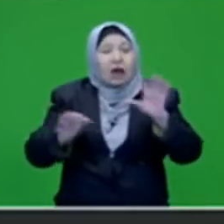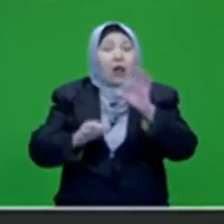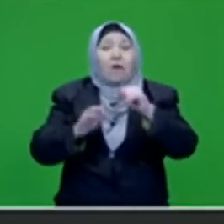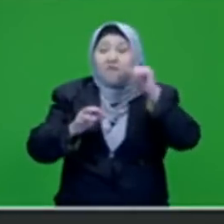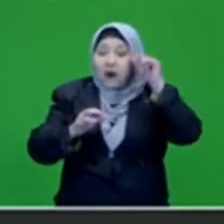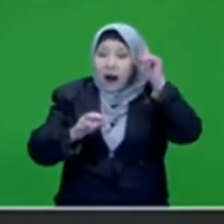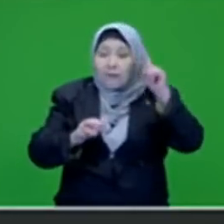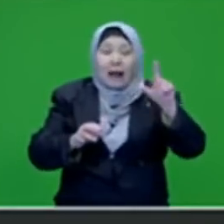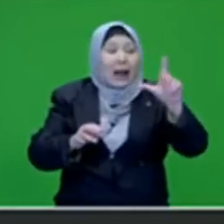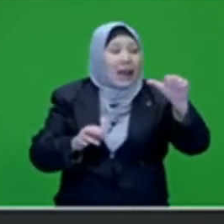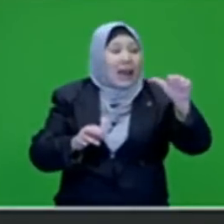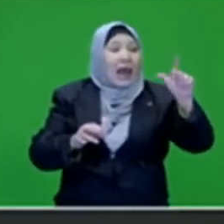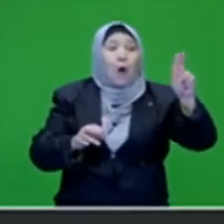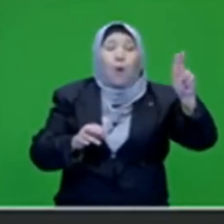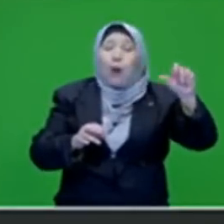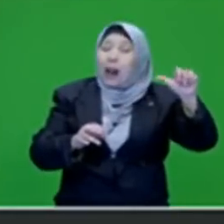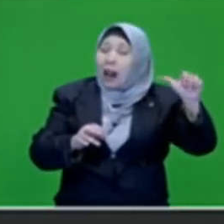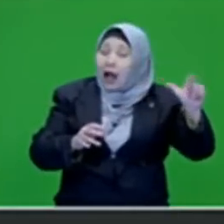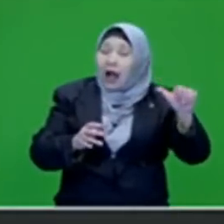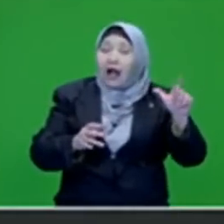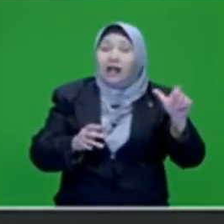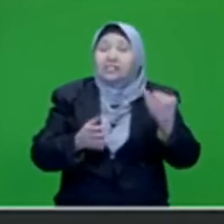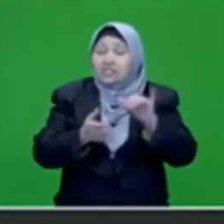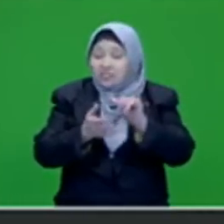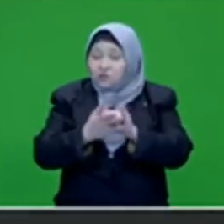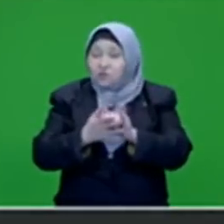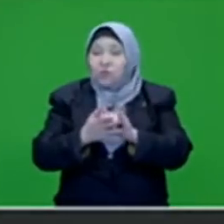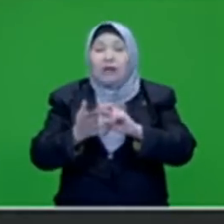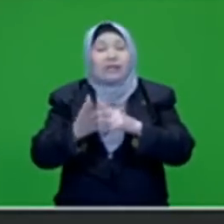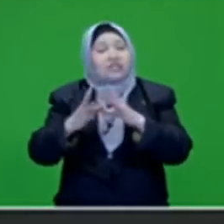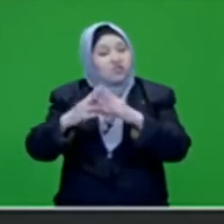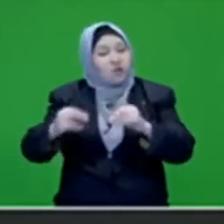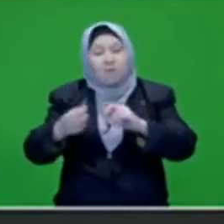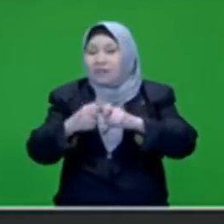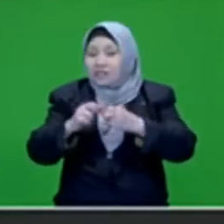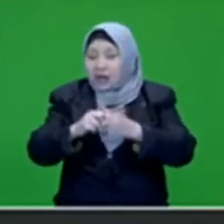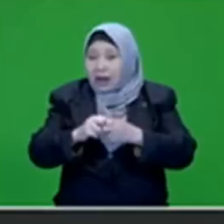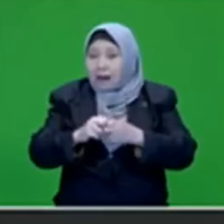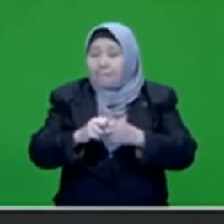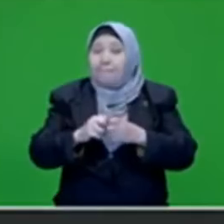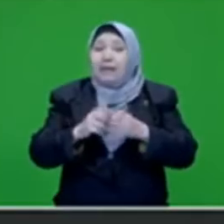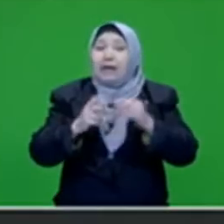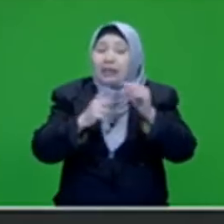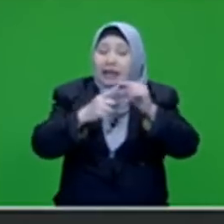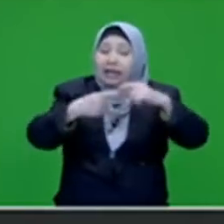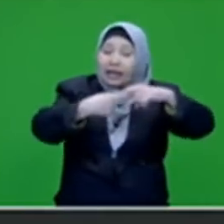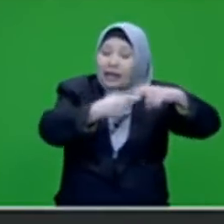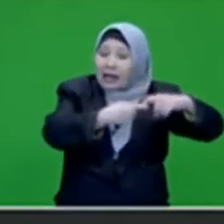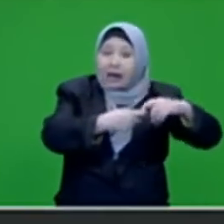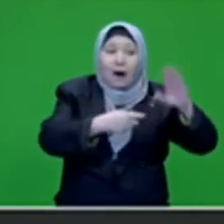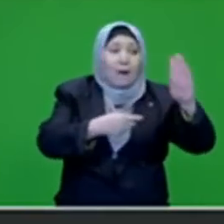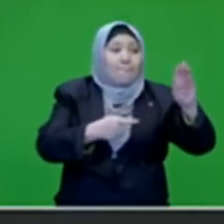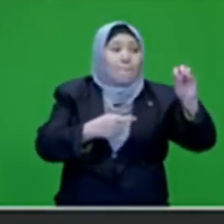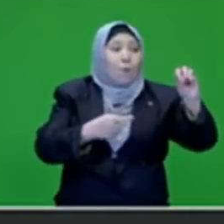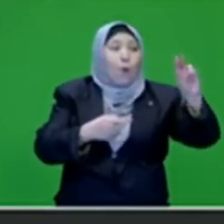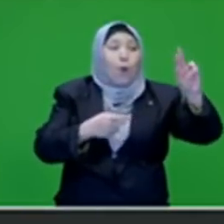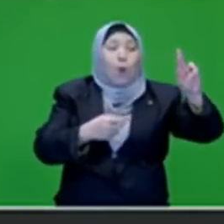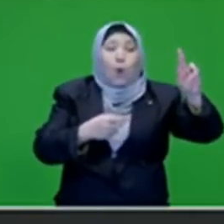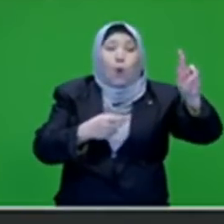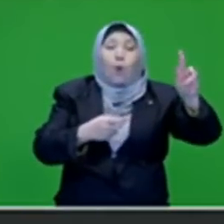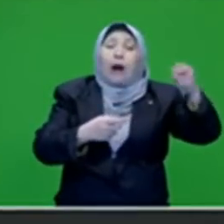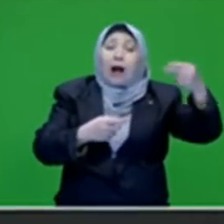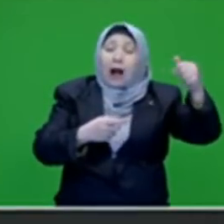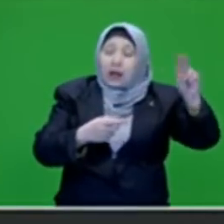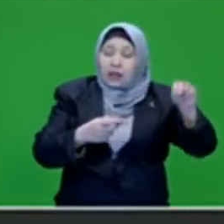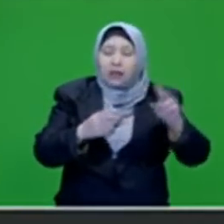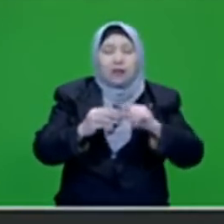perkataan laula itu harful imtina' lil wujud, dia selesai masalah. Persoalan berkaitan dengan burhan, Ustaz Fazrul, benda besar